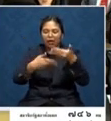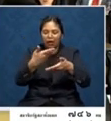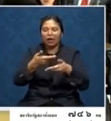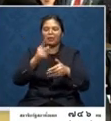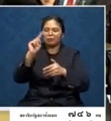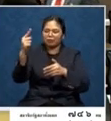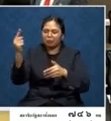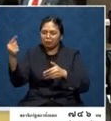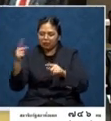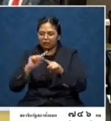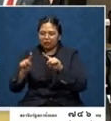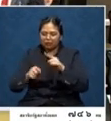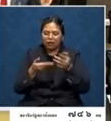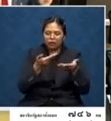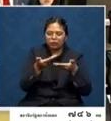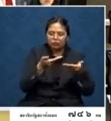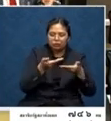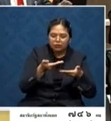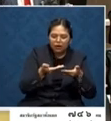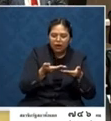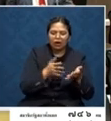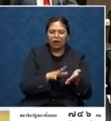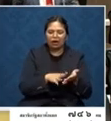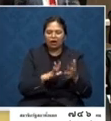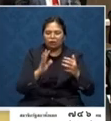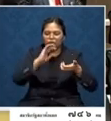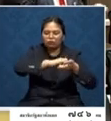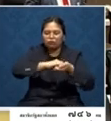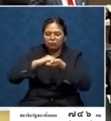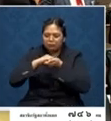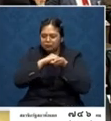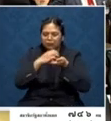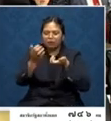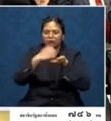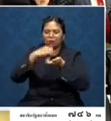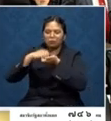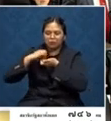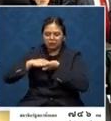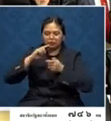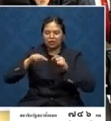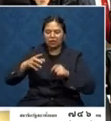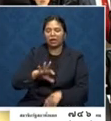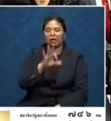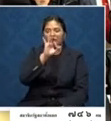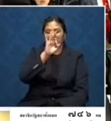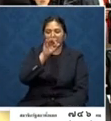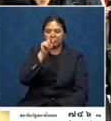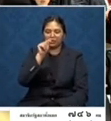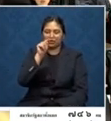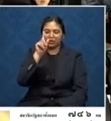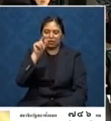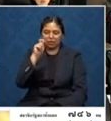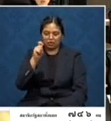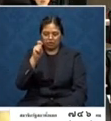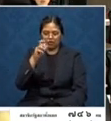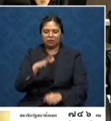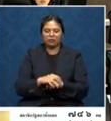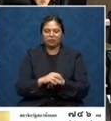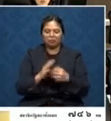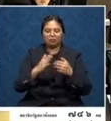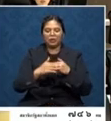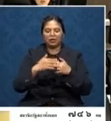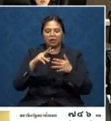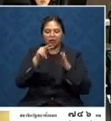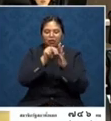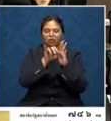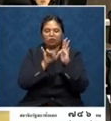หม่ๆโดยเร่งการเจรจากรอบความร่วมมือทางการค้าระหว่างประเทศหรือ FTA ซึ่งเป็นหนึ่งในนโยบายระยะกลางและระยะ